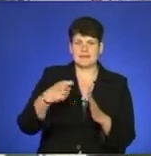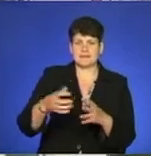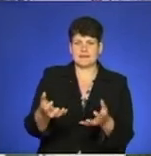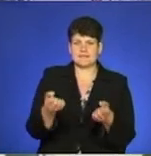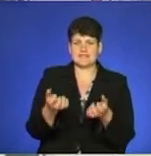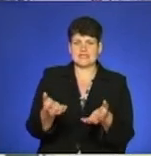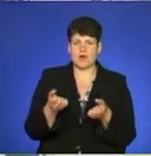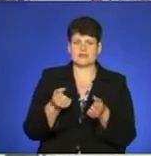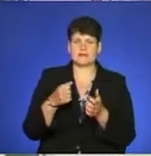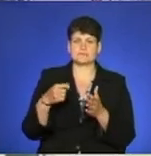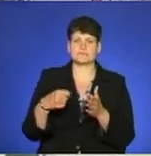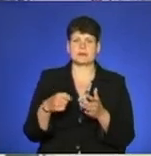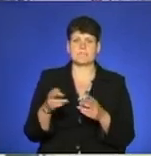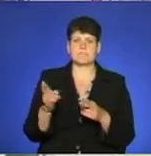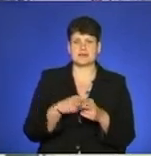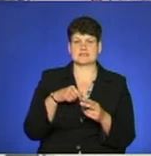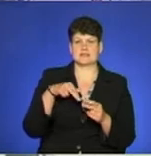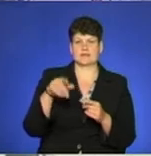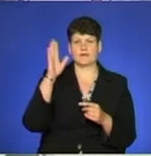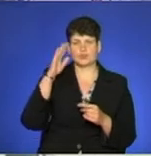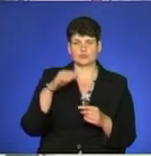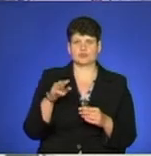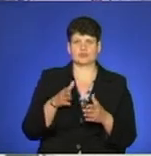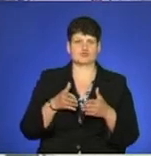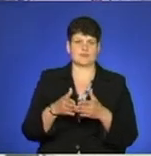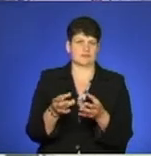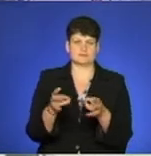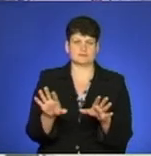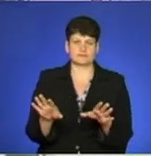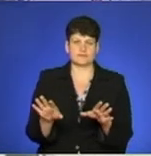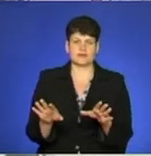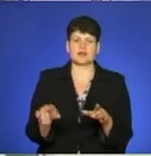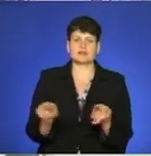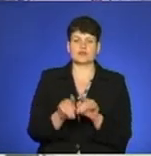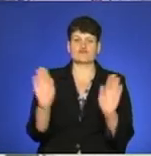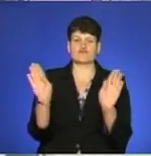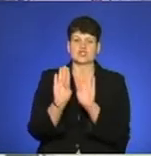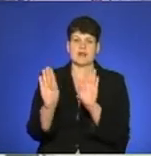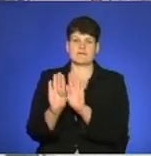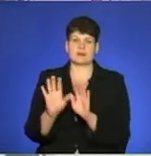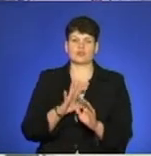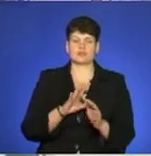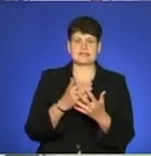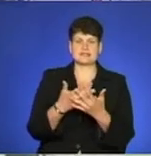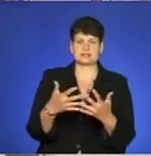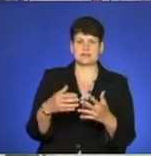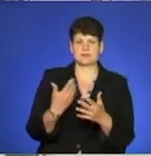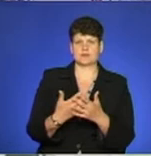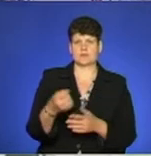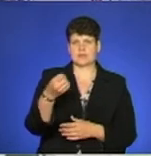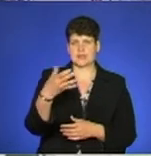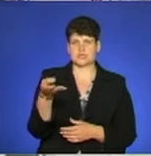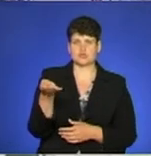витягувалися сітки без виходу на воду човним. І також в шафах знаходилися сітки в кількості 15